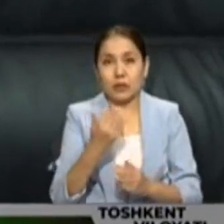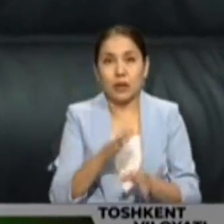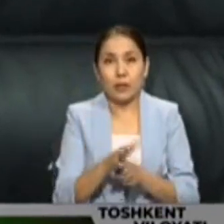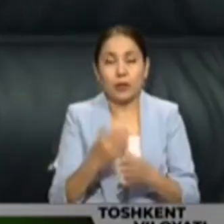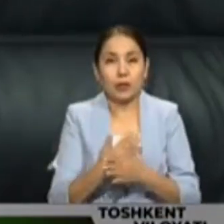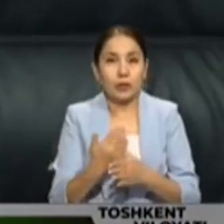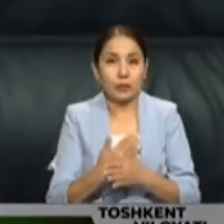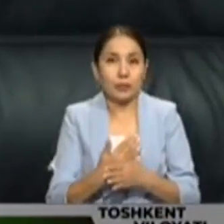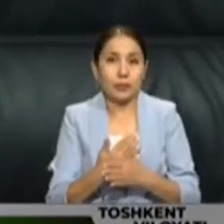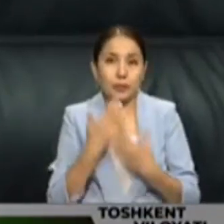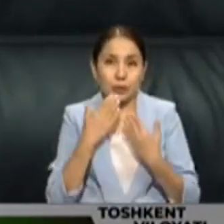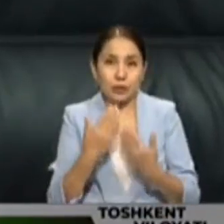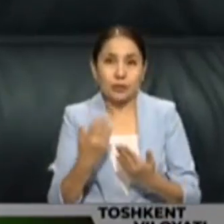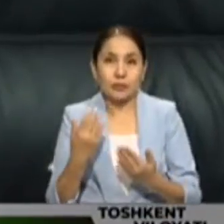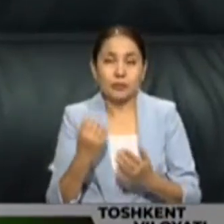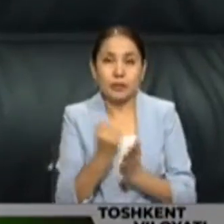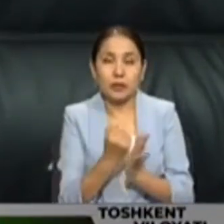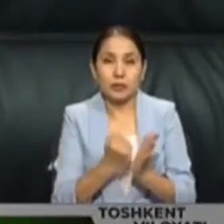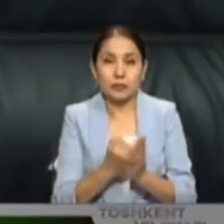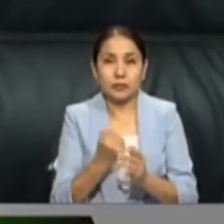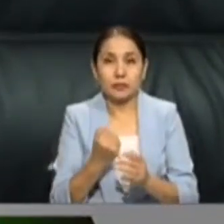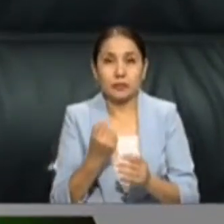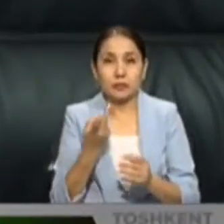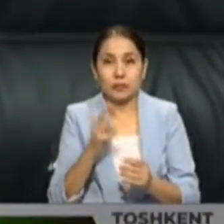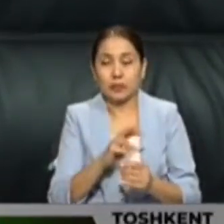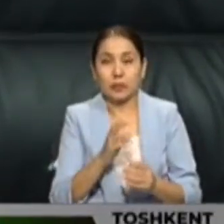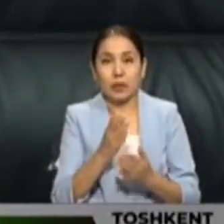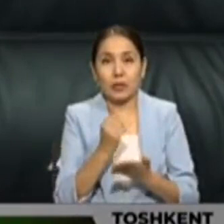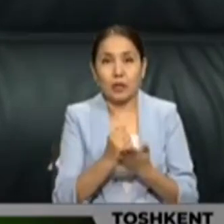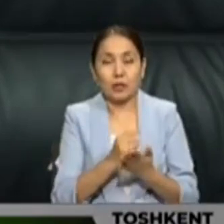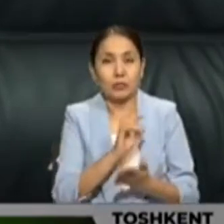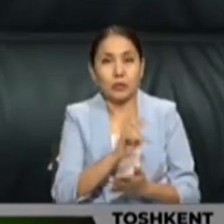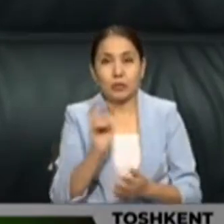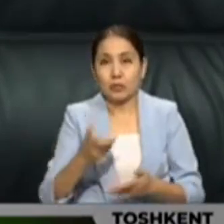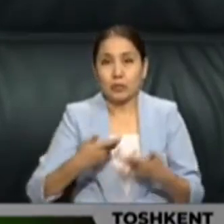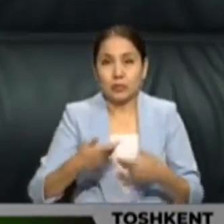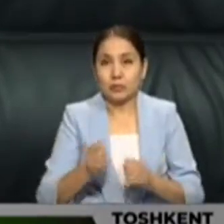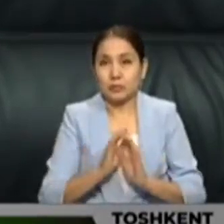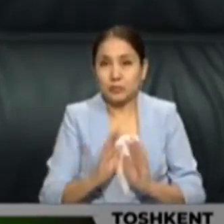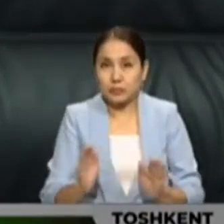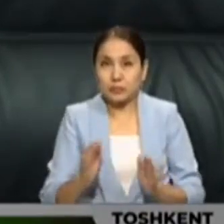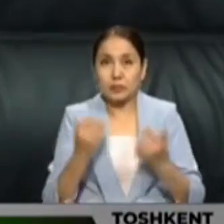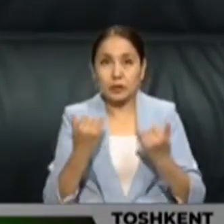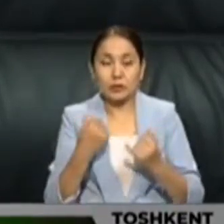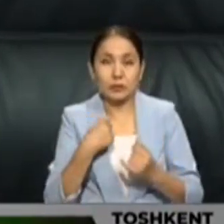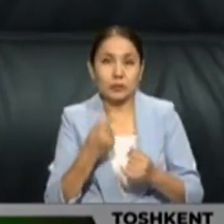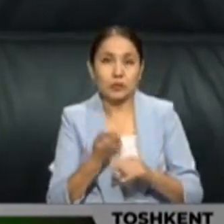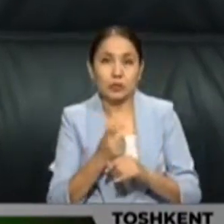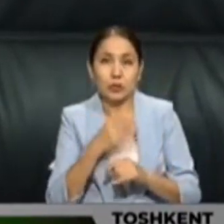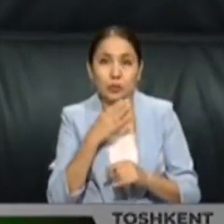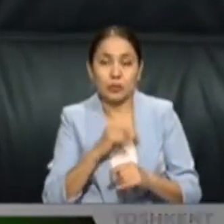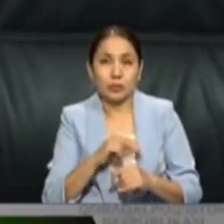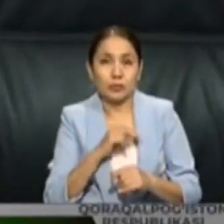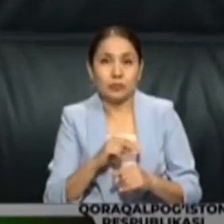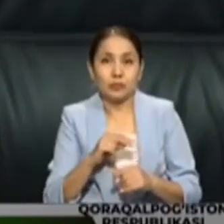amaliy yordam yana qildim. Notariusga ikkita notariusga uchradim, ular qabul qilmadi hech qanaqa. Hozir bizdan ko'chmas ish bo'yicha ishlar